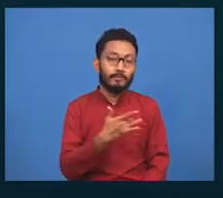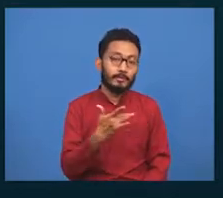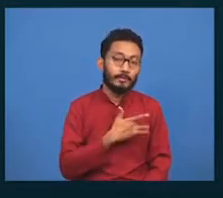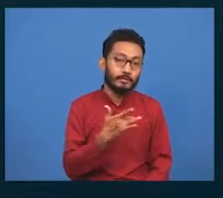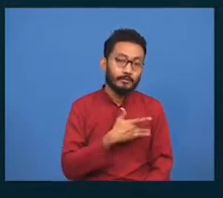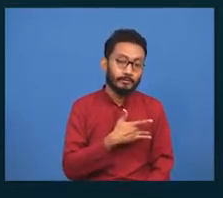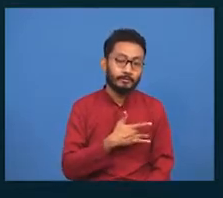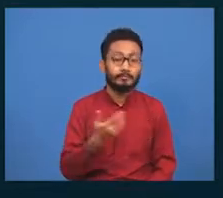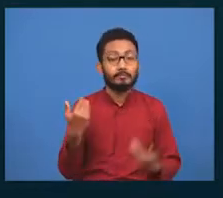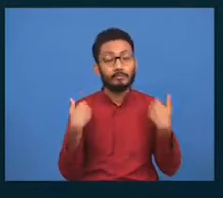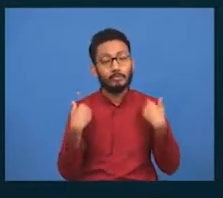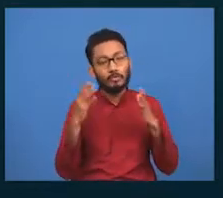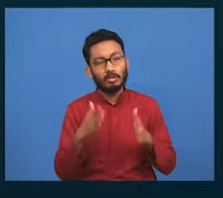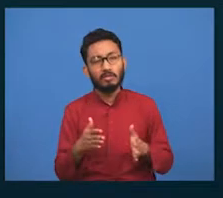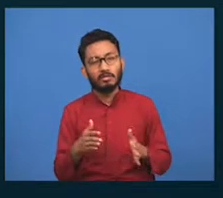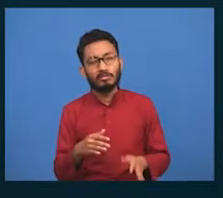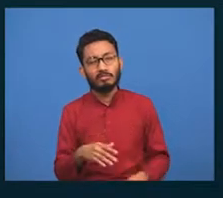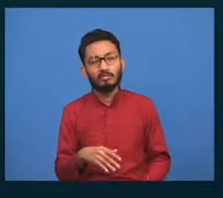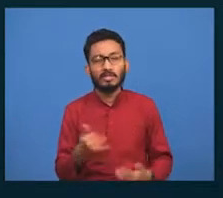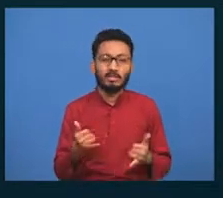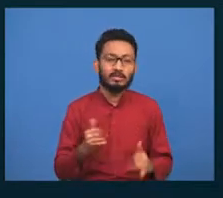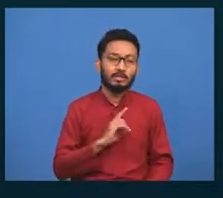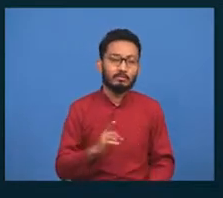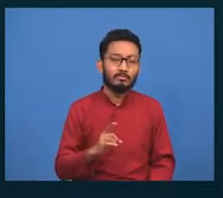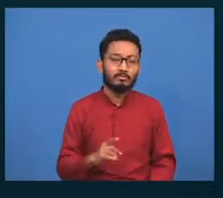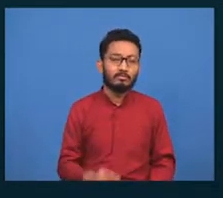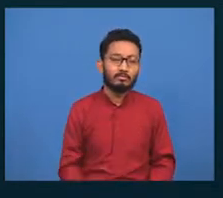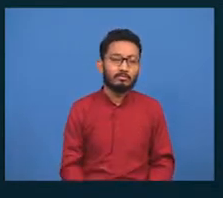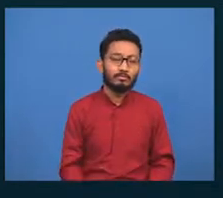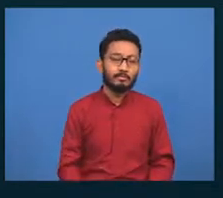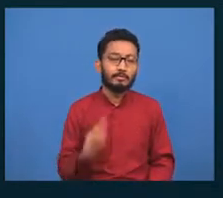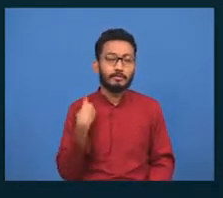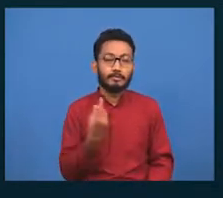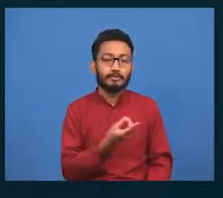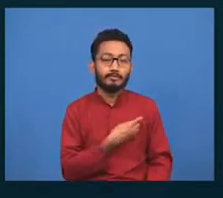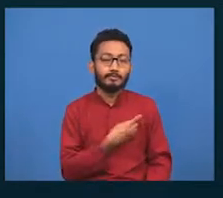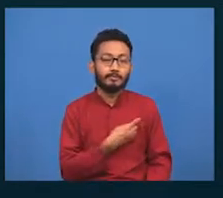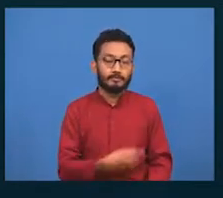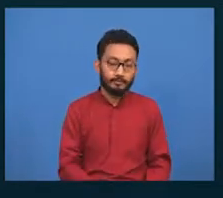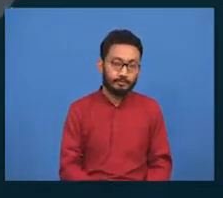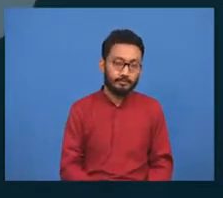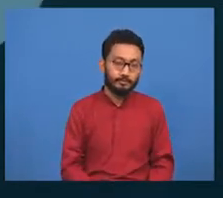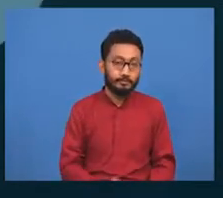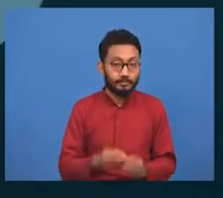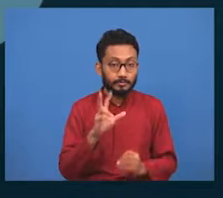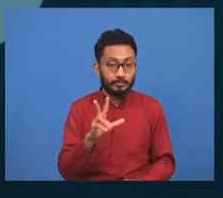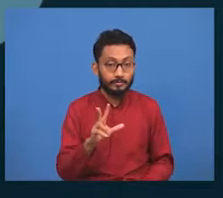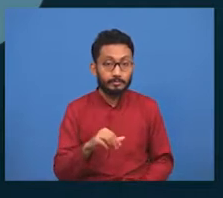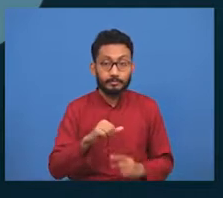ada pihak yang cuba menghina agama Islam. Dan yang ketiga,